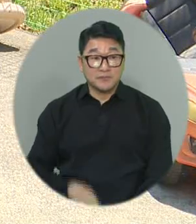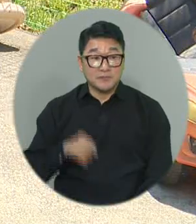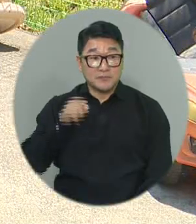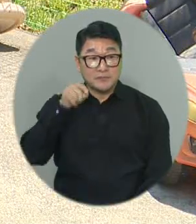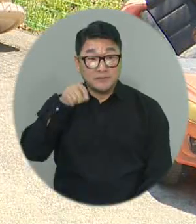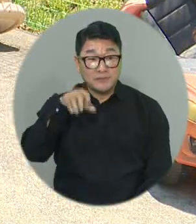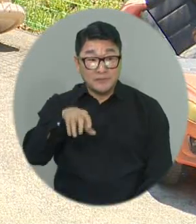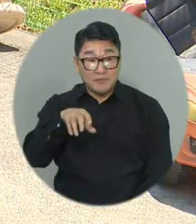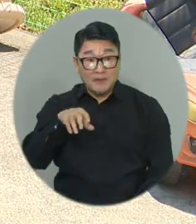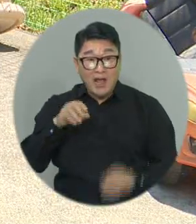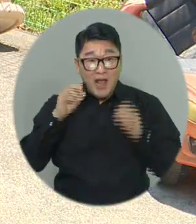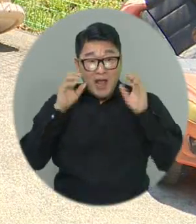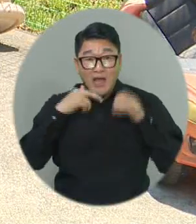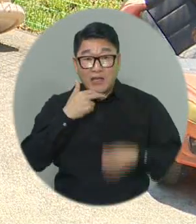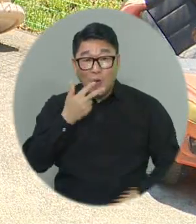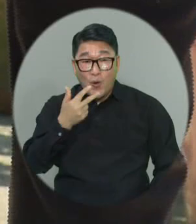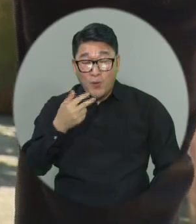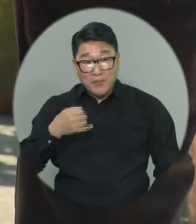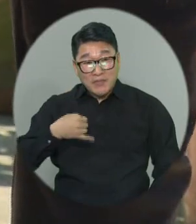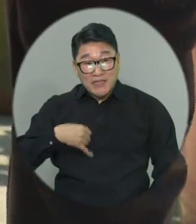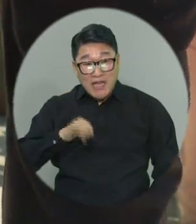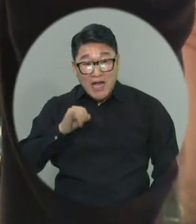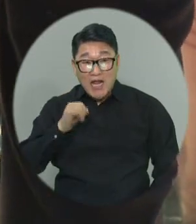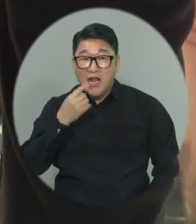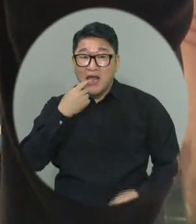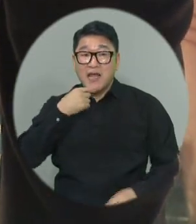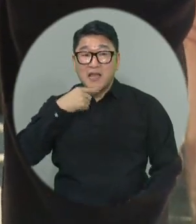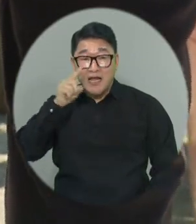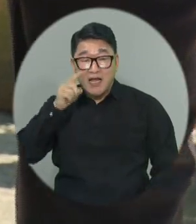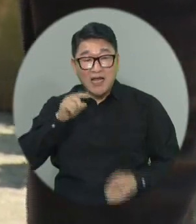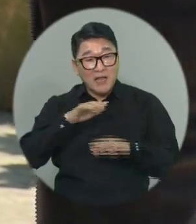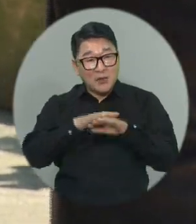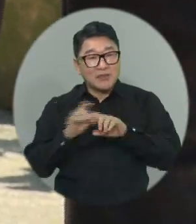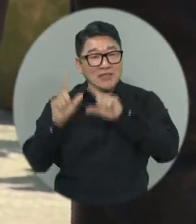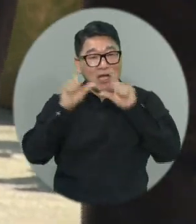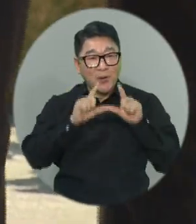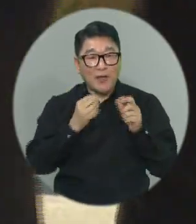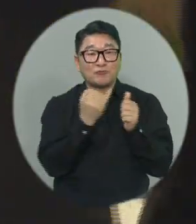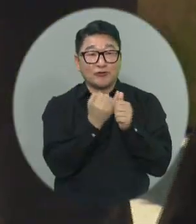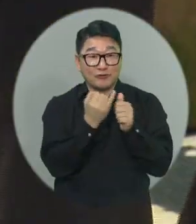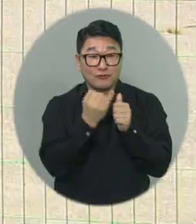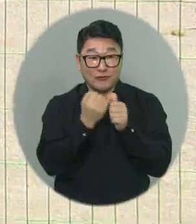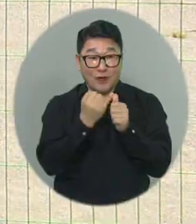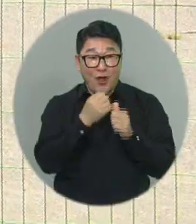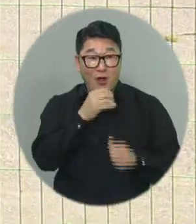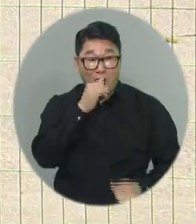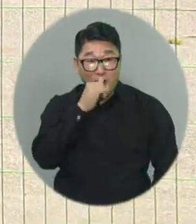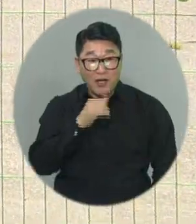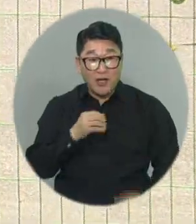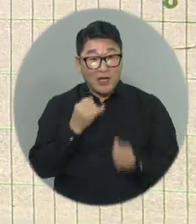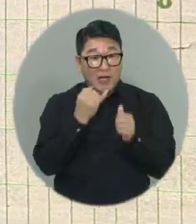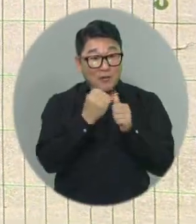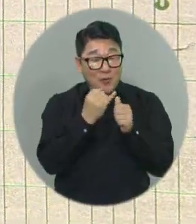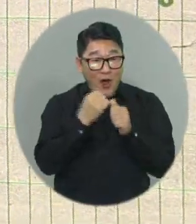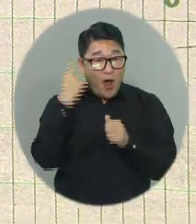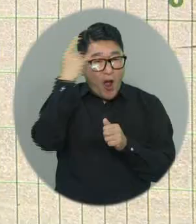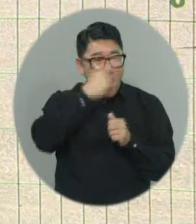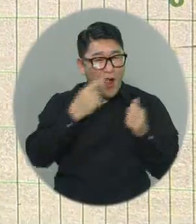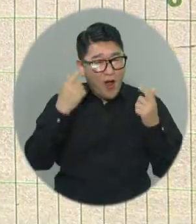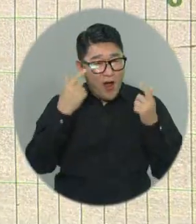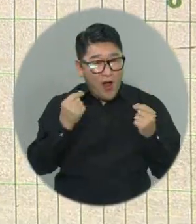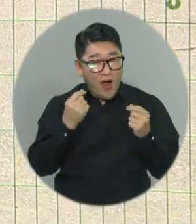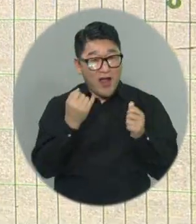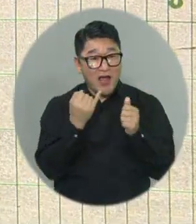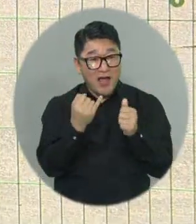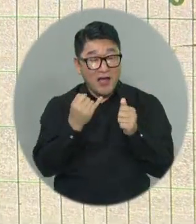7살 아들과 갓 돌이 지난 딸과 함께 농촌 생활을 이어가고 있는 차종채, 박고은 씨 부부. 부부를 꼭 빼닮은 두